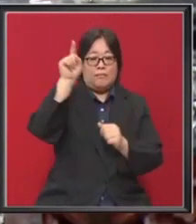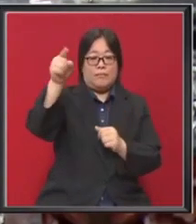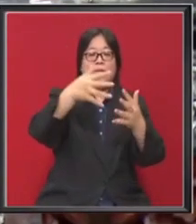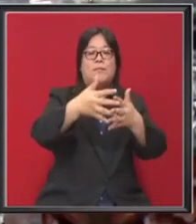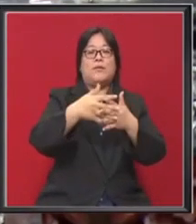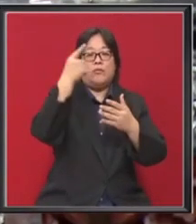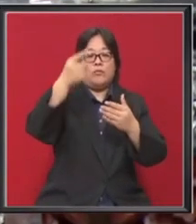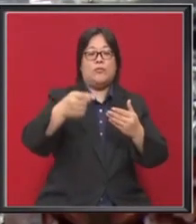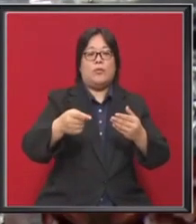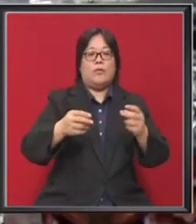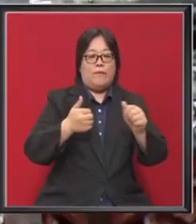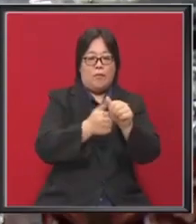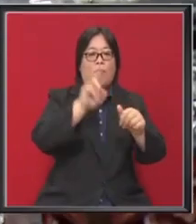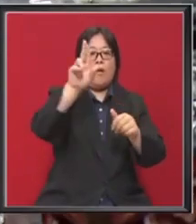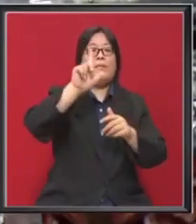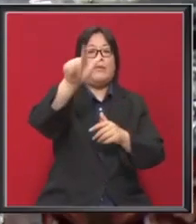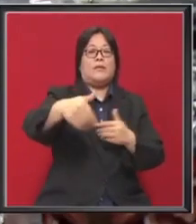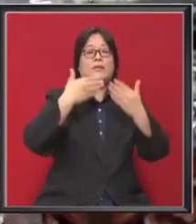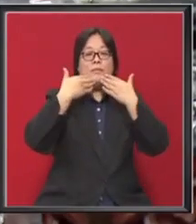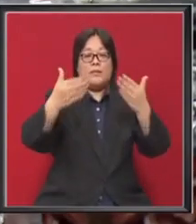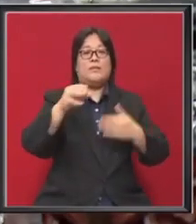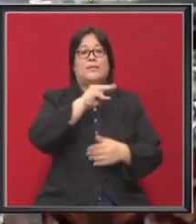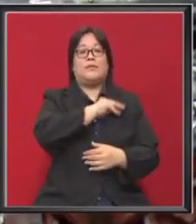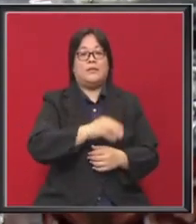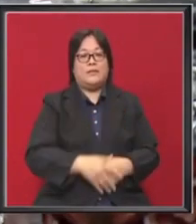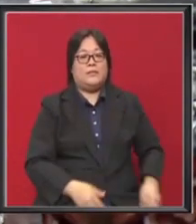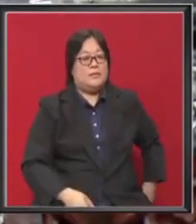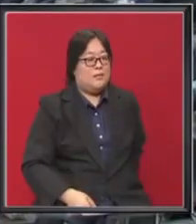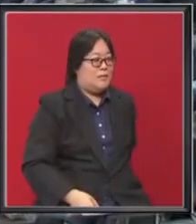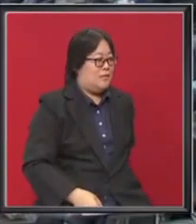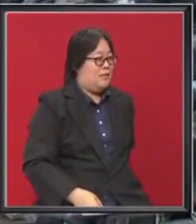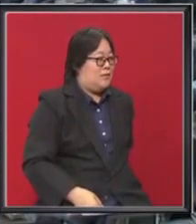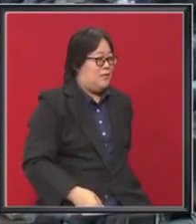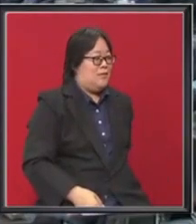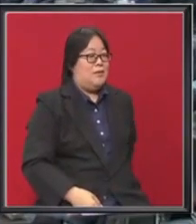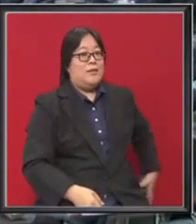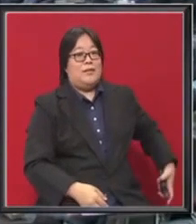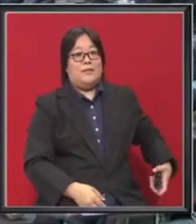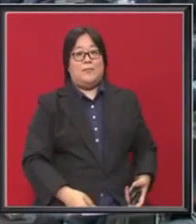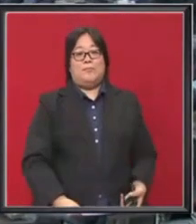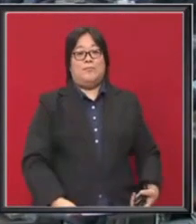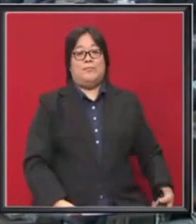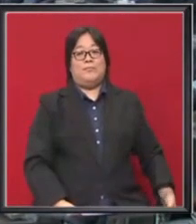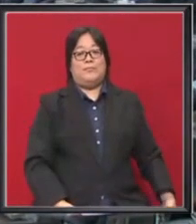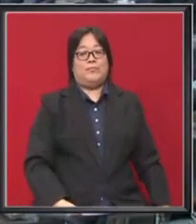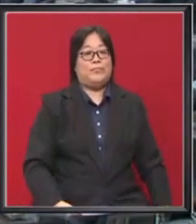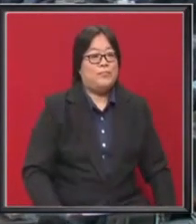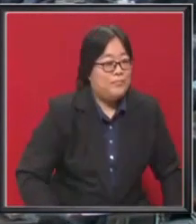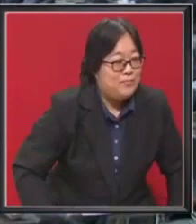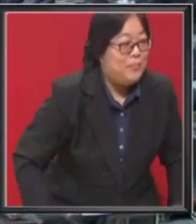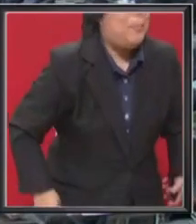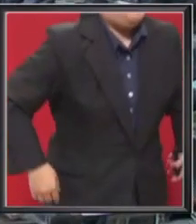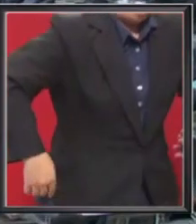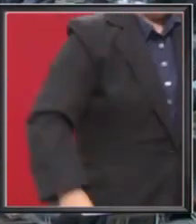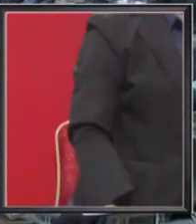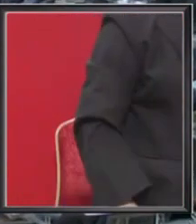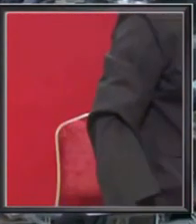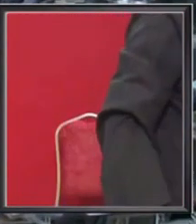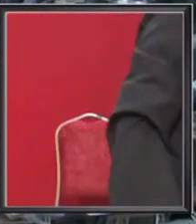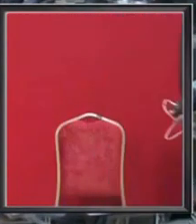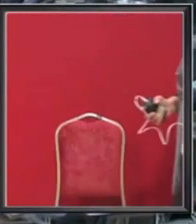sederhana untuk menyusul dibekali ini masih buka semi-finals Alan tam tam Uis debu betul-betul oleh kali ini adalah merupakan